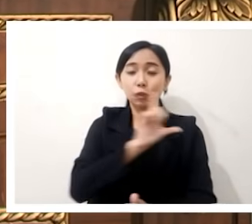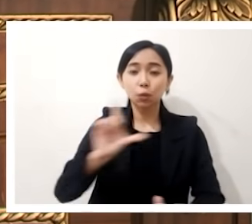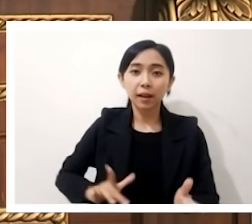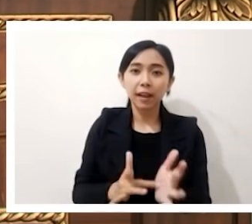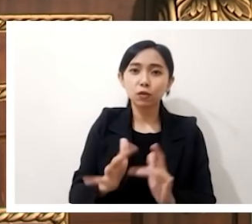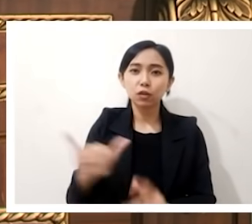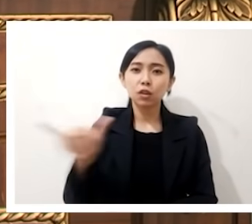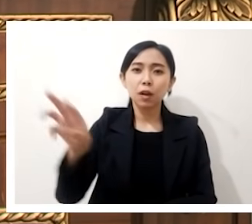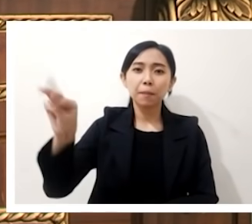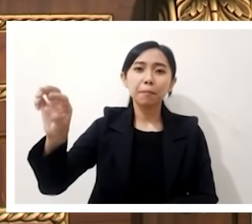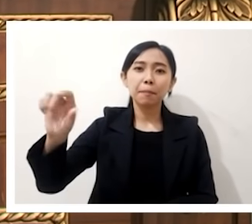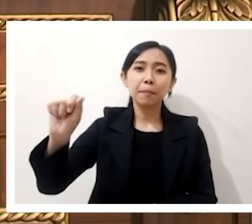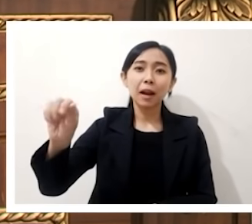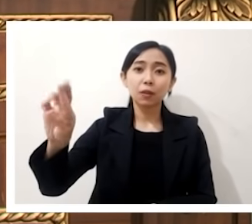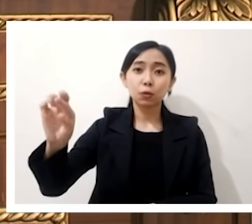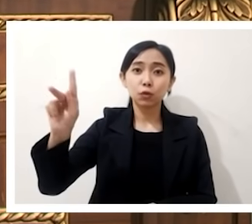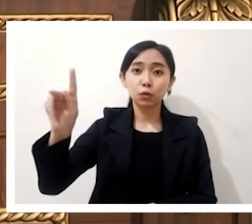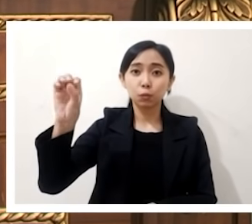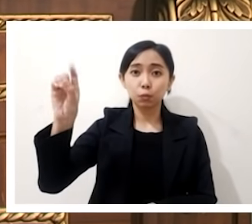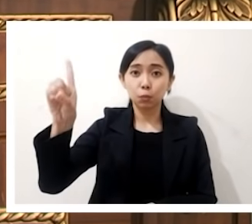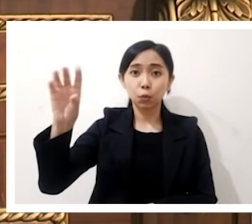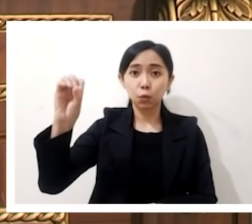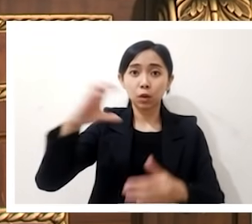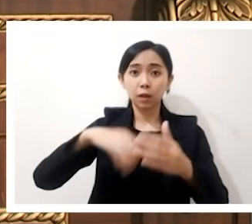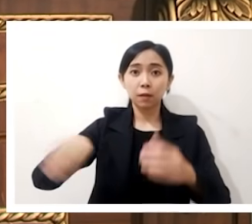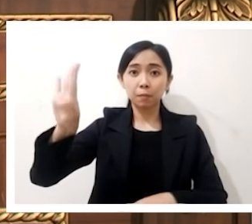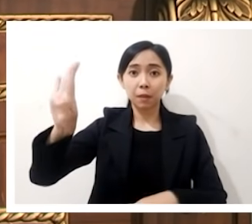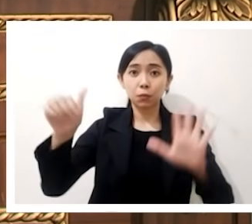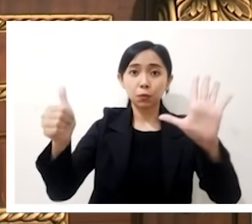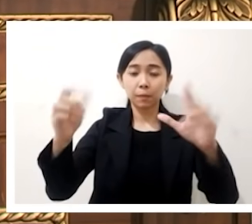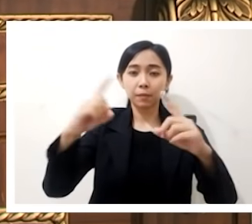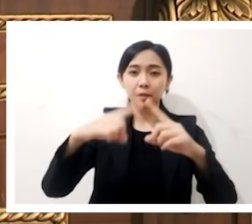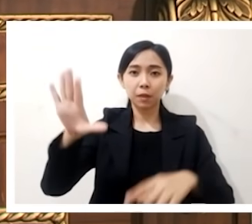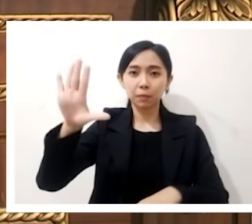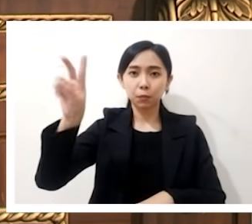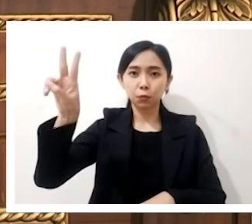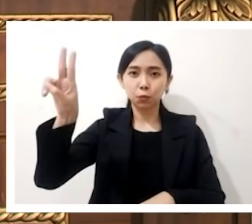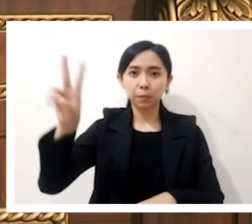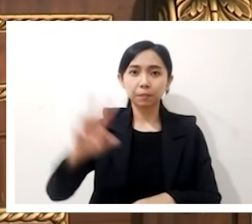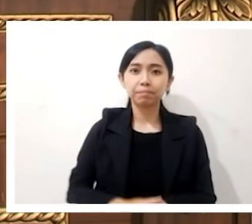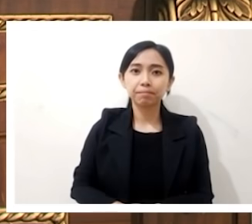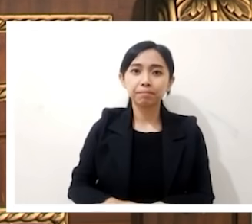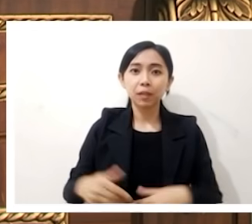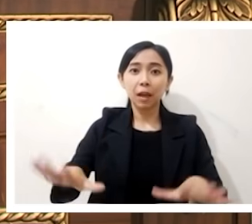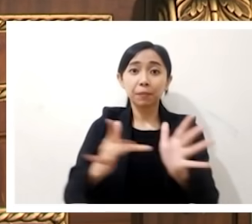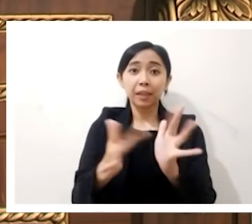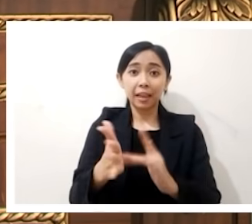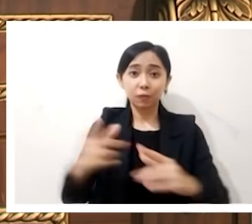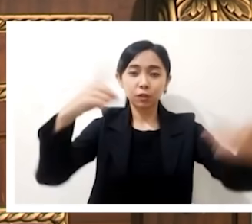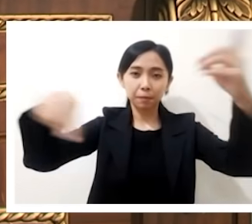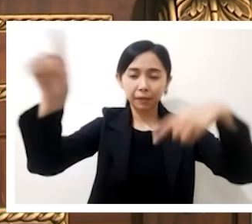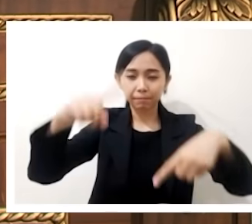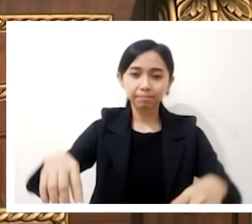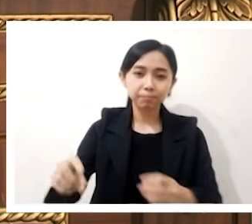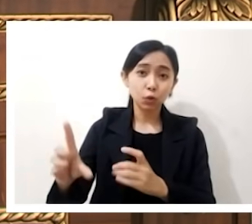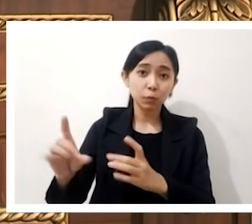Inilah Injil Tuhan kita Yesus Kristus menurut Markus pasal 10 ayat 46 sampai 52. Lalu